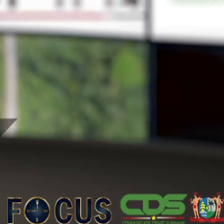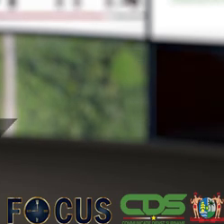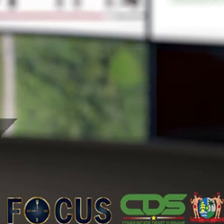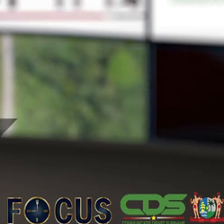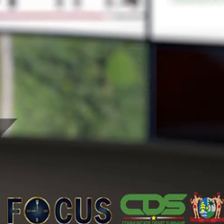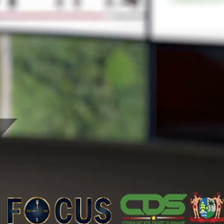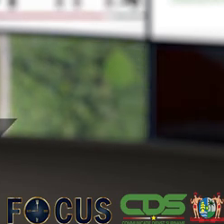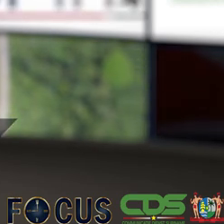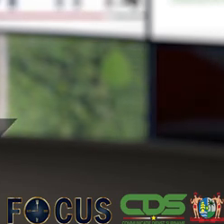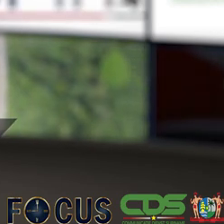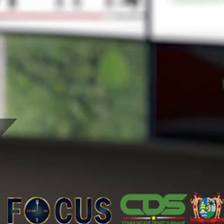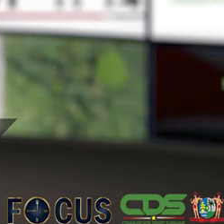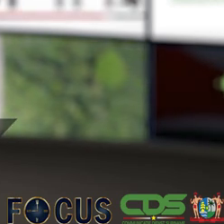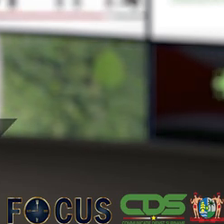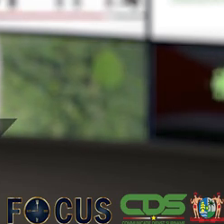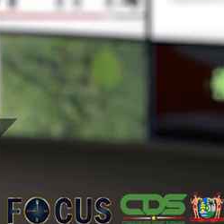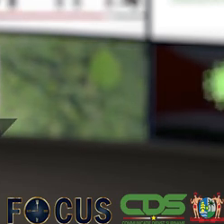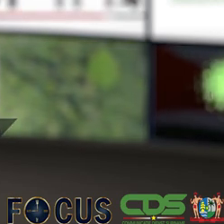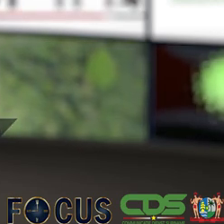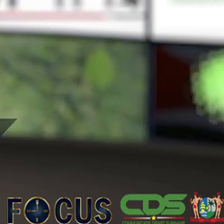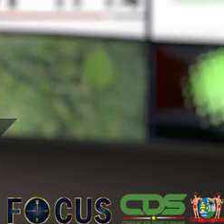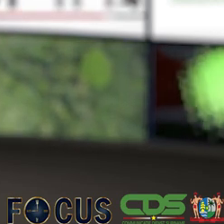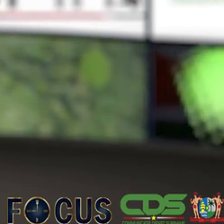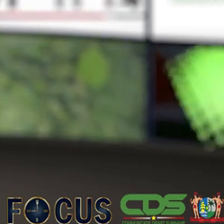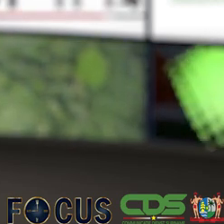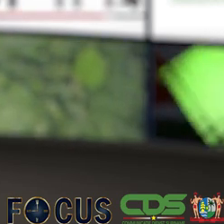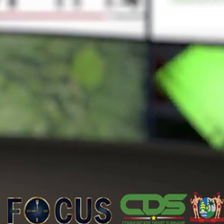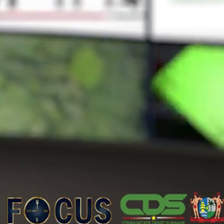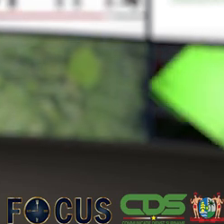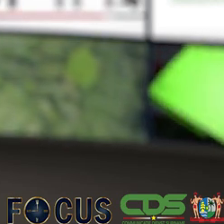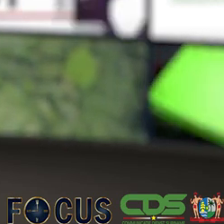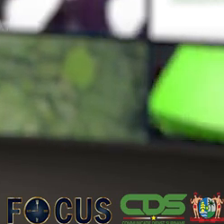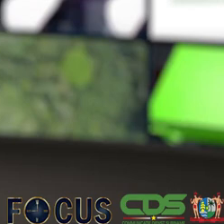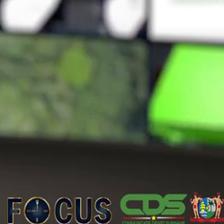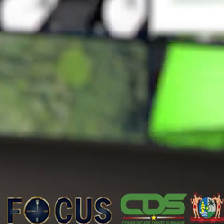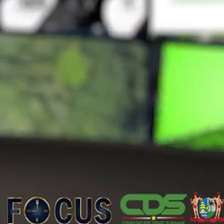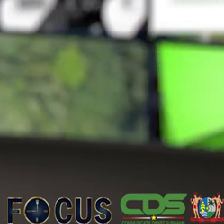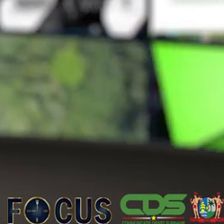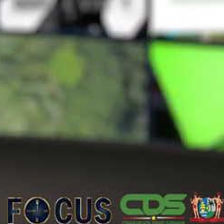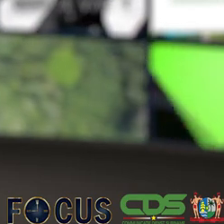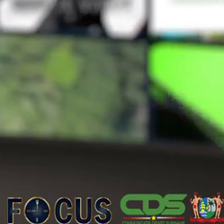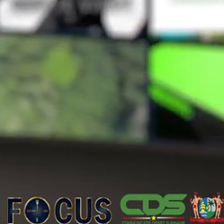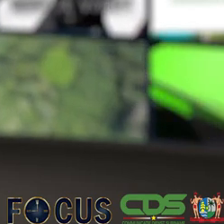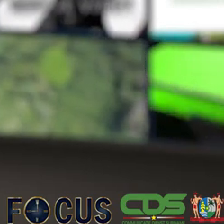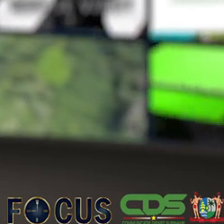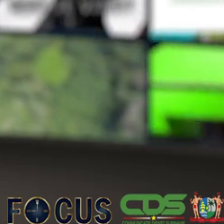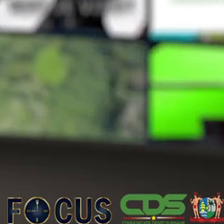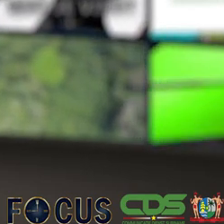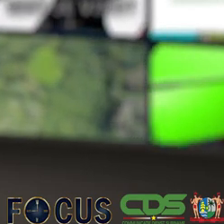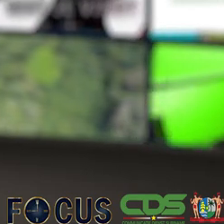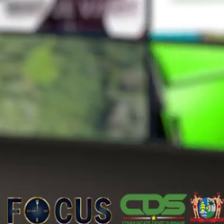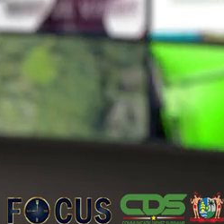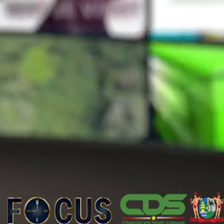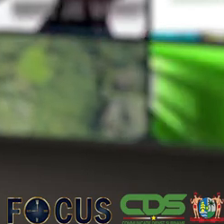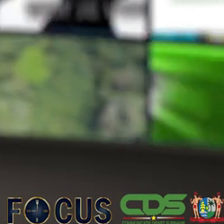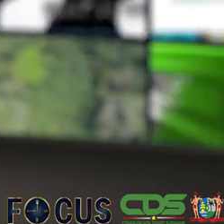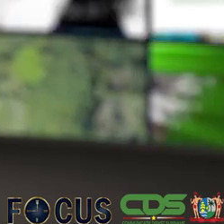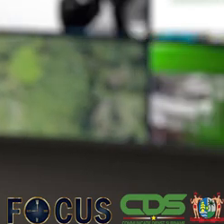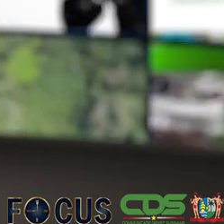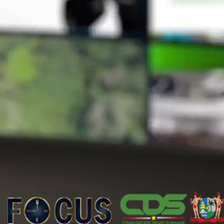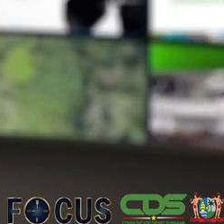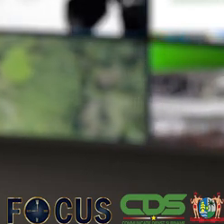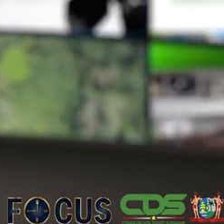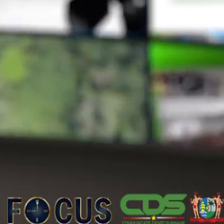Minister Riyad Noor Mohammed van Openbare Werken heeft tijdens een persbriefing de gemeenschap voorgehouden dat hij documenten zal overhandigen aan